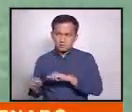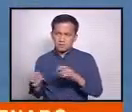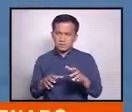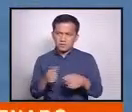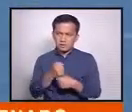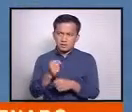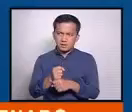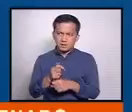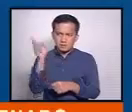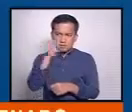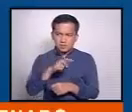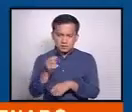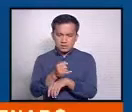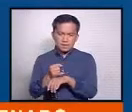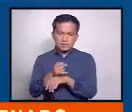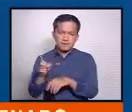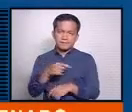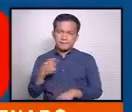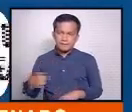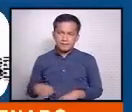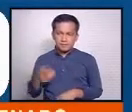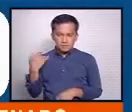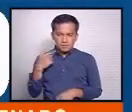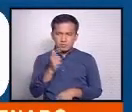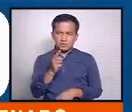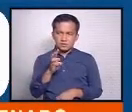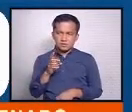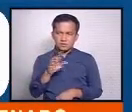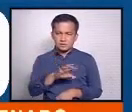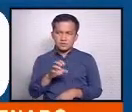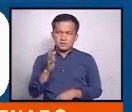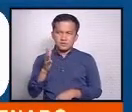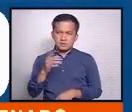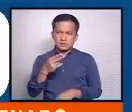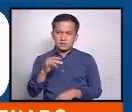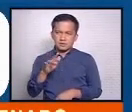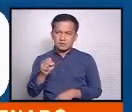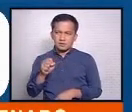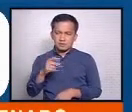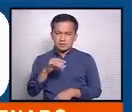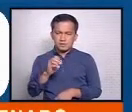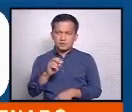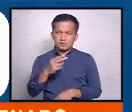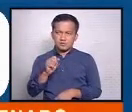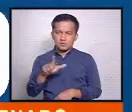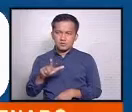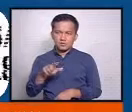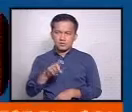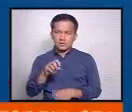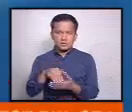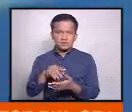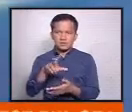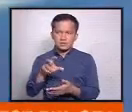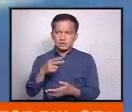at paggawa ng artificial islands ng China. Noong 2016, nasa 550 hectares ng Panatag Shoal at